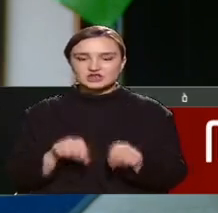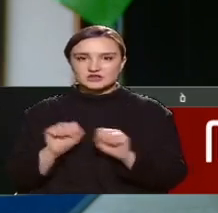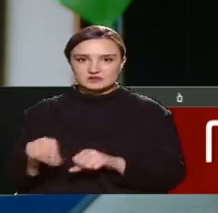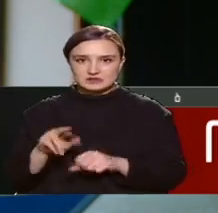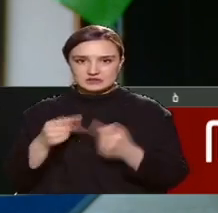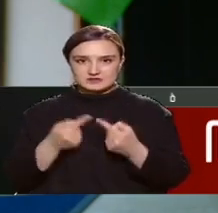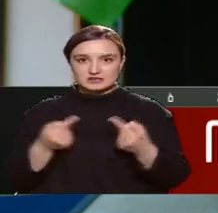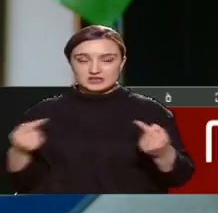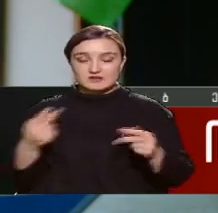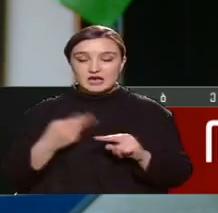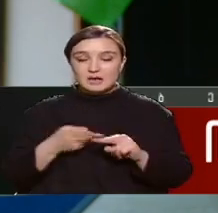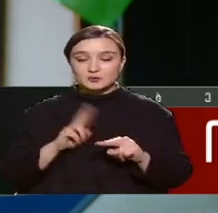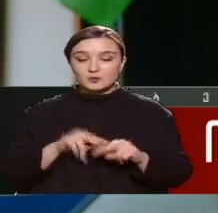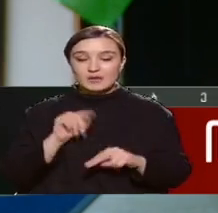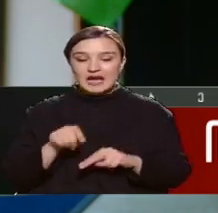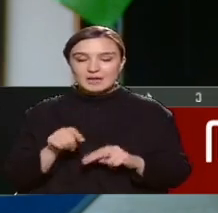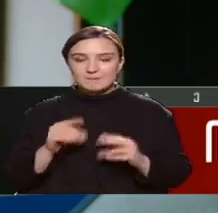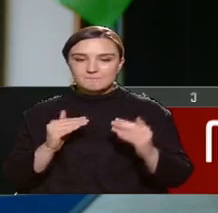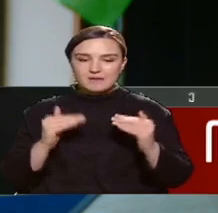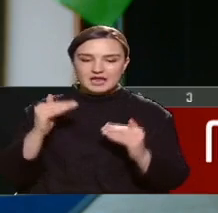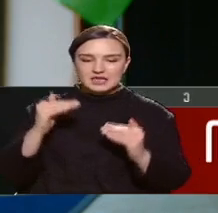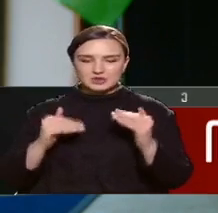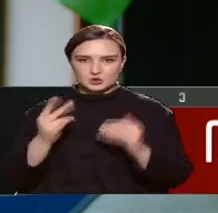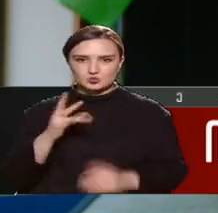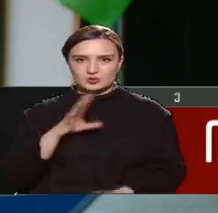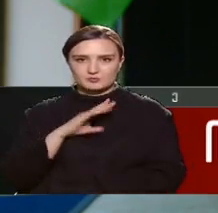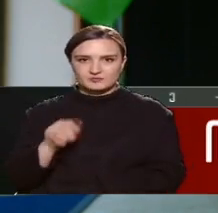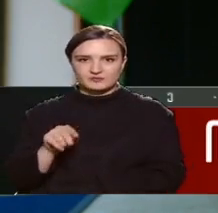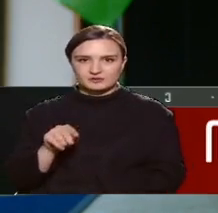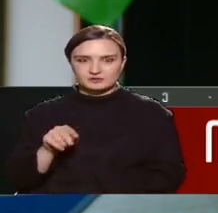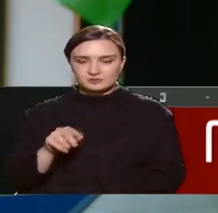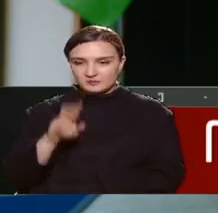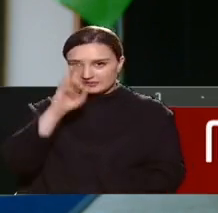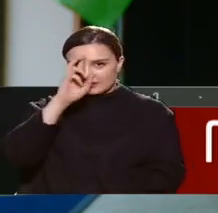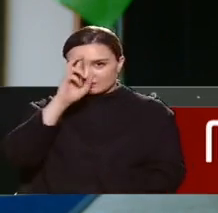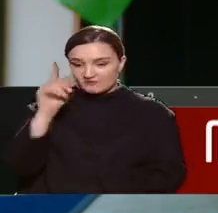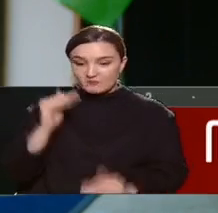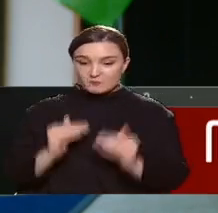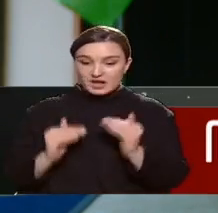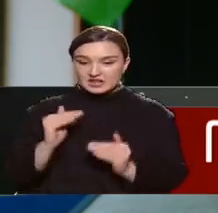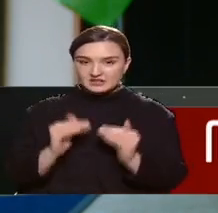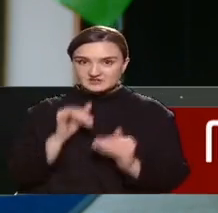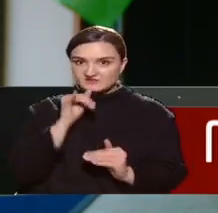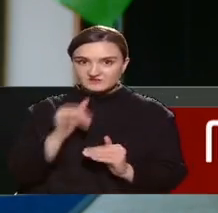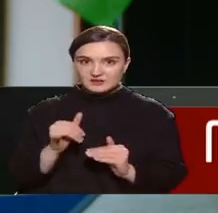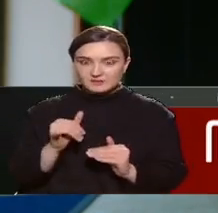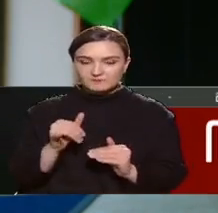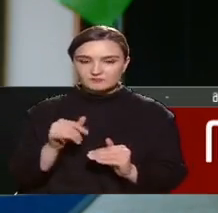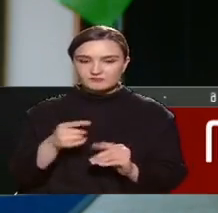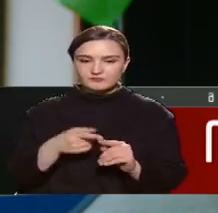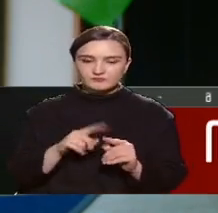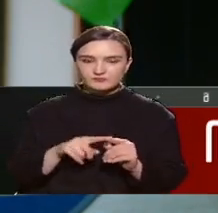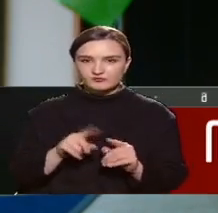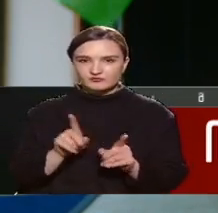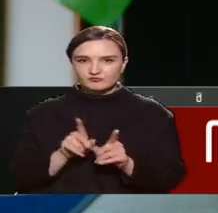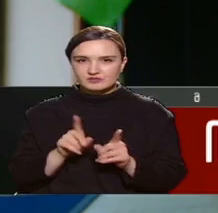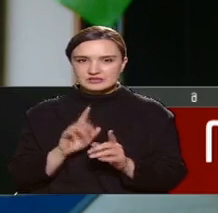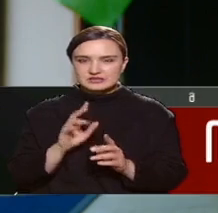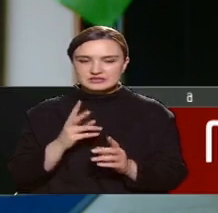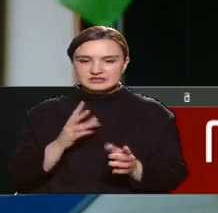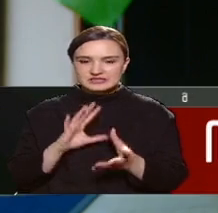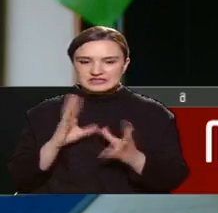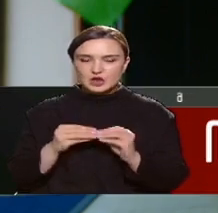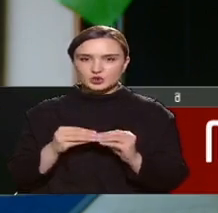შემდეგ. Ამიტომ აქ გარკვეული ბალანსია დასაჭერი, რომელიც ისე გამოდის, რომ თავრობა ამ ბალანსს ვერ იჭერს და უფრო იმისკენ იხრება, რომ საერთოდ